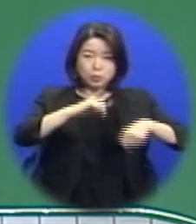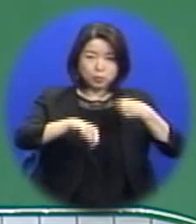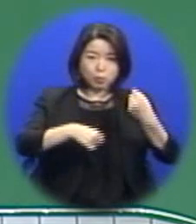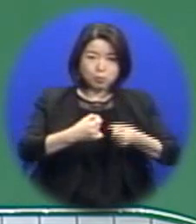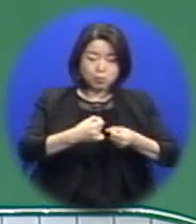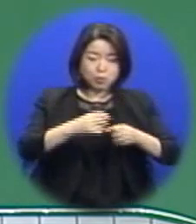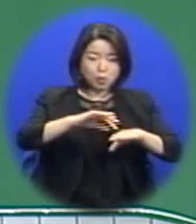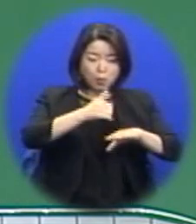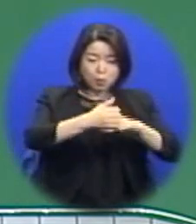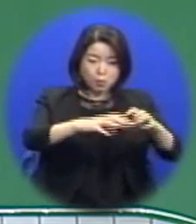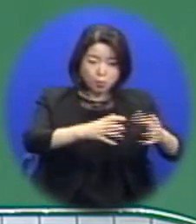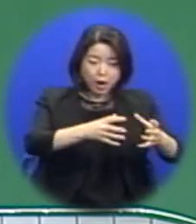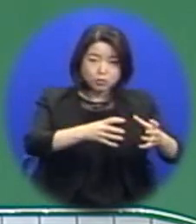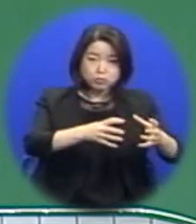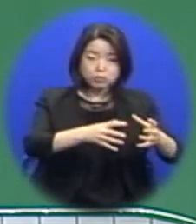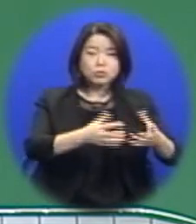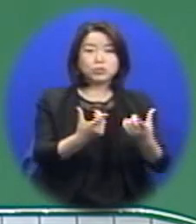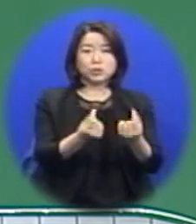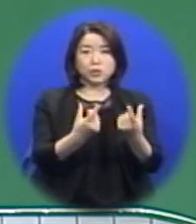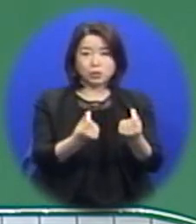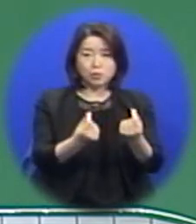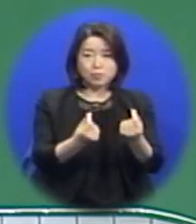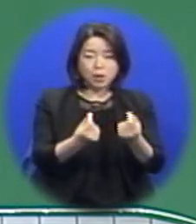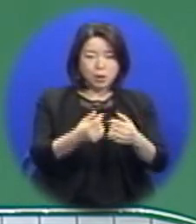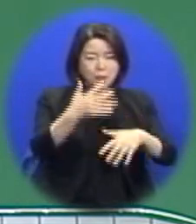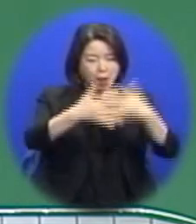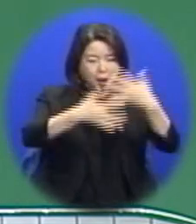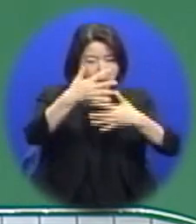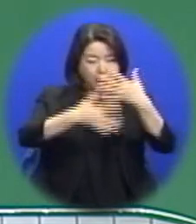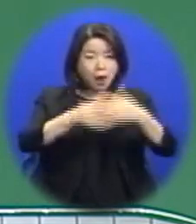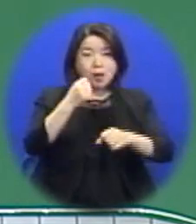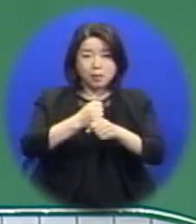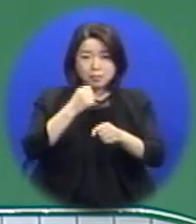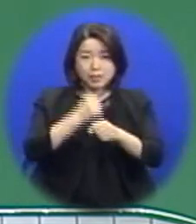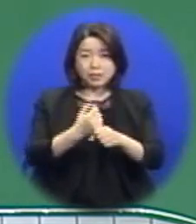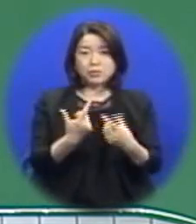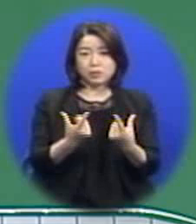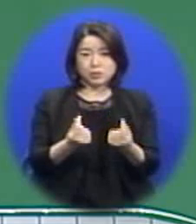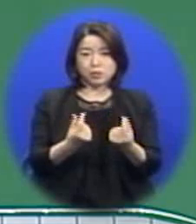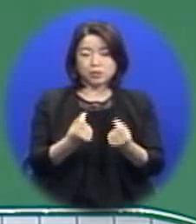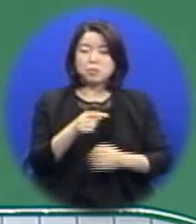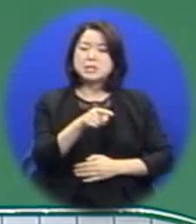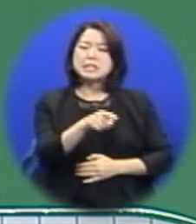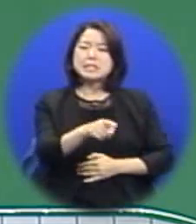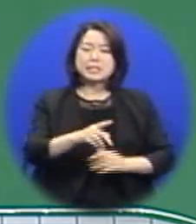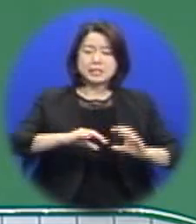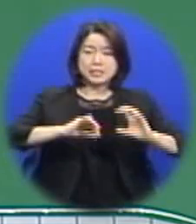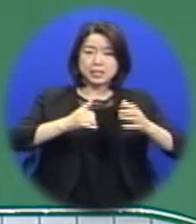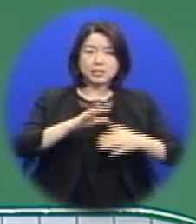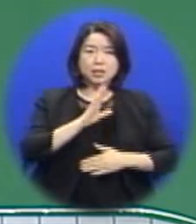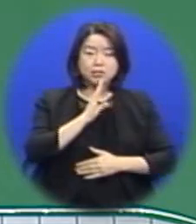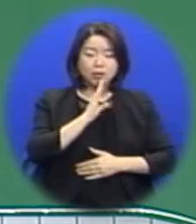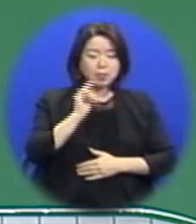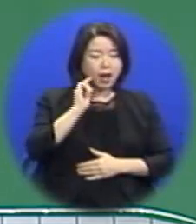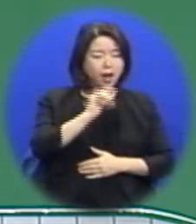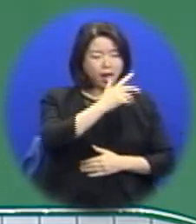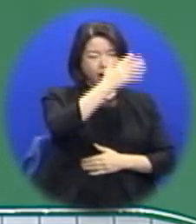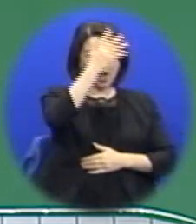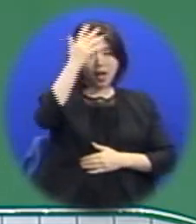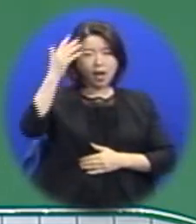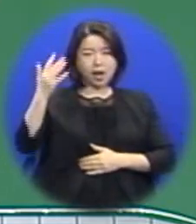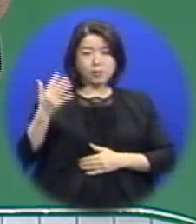자연을 다큐멘터리로 이렇게 영화로 만든 것들처럼 이 세상에 정말 아름답고